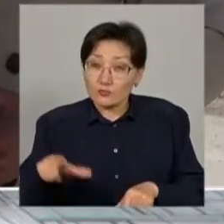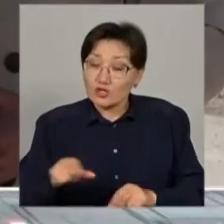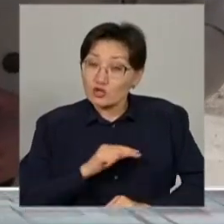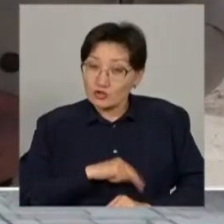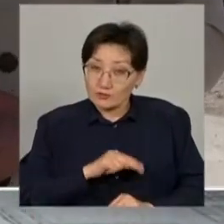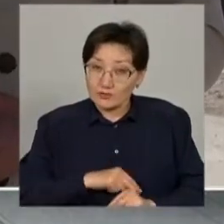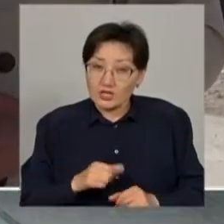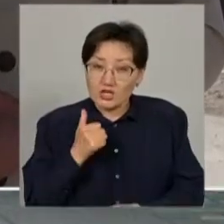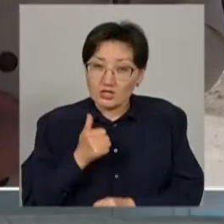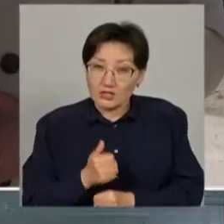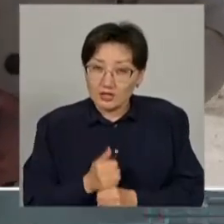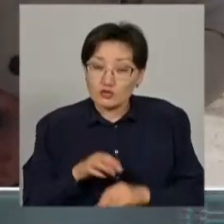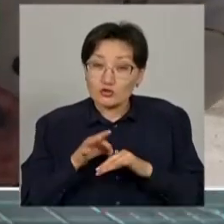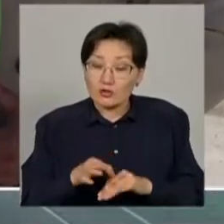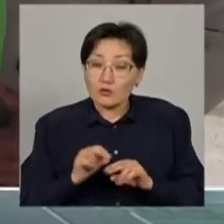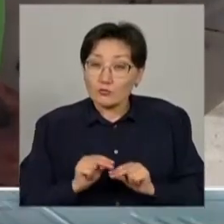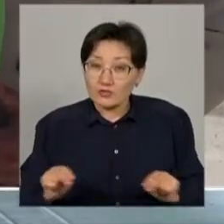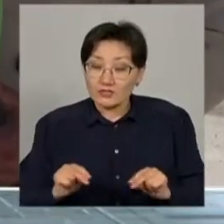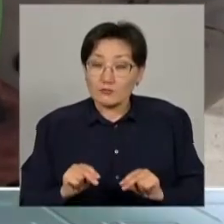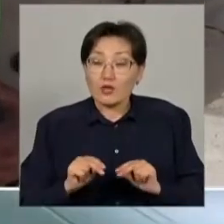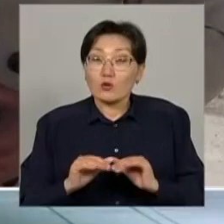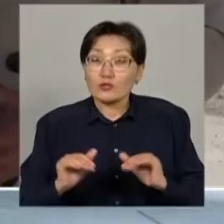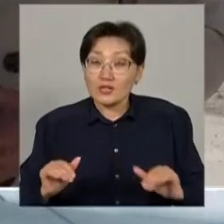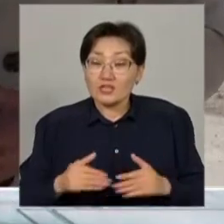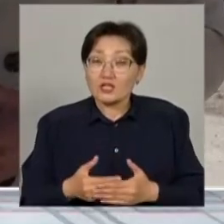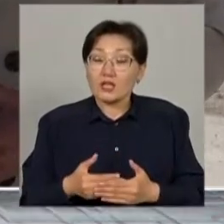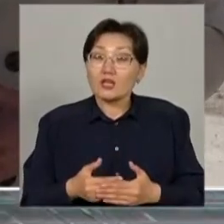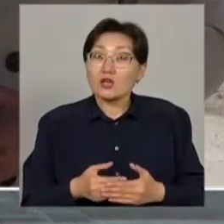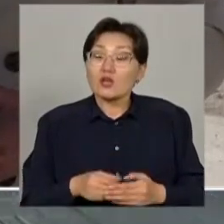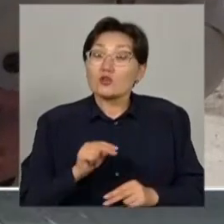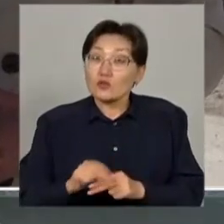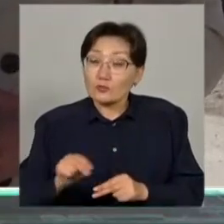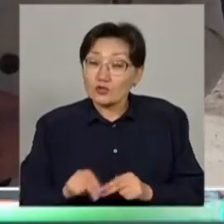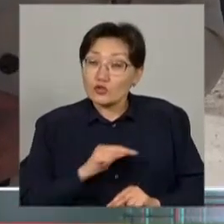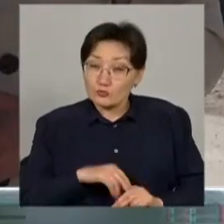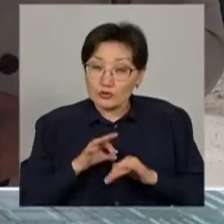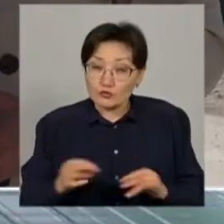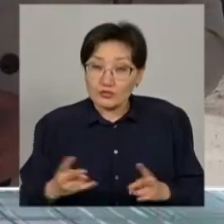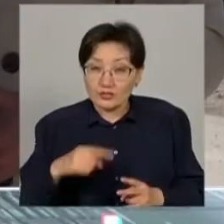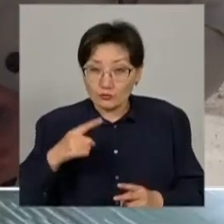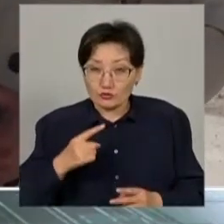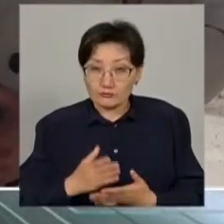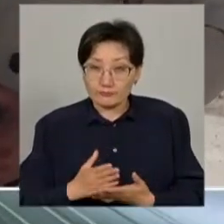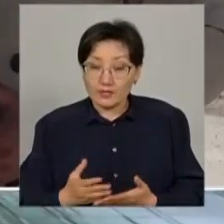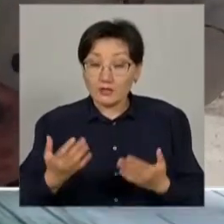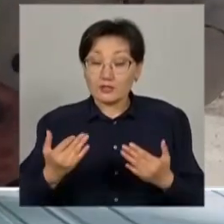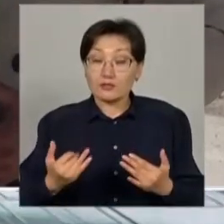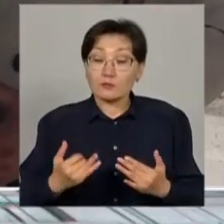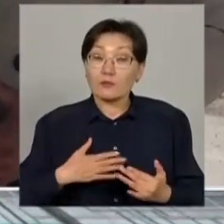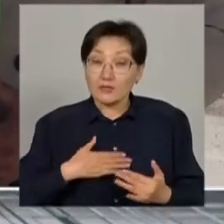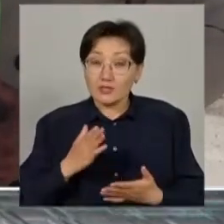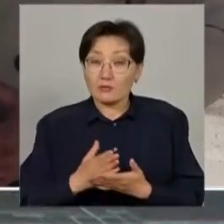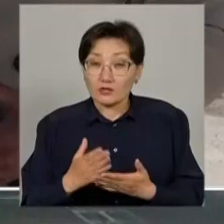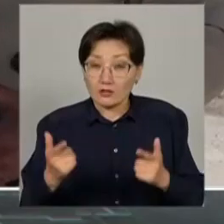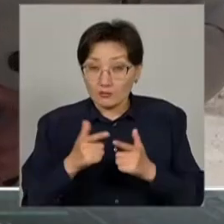жұмысын қатаңдатып, ұстаздар оқушылармен алдын алу жұмыстарын жүргізу керек деп отыр. Қазір менде бар